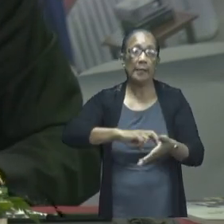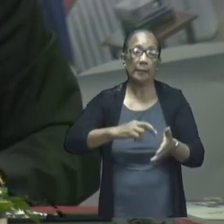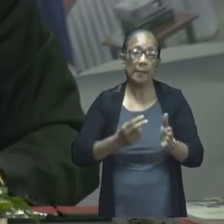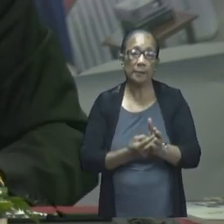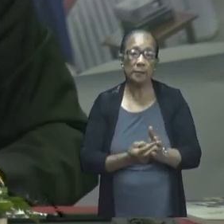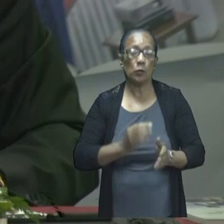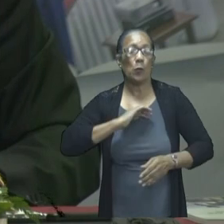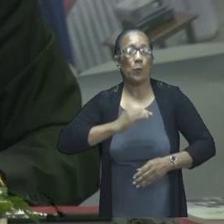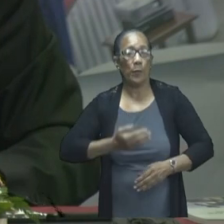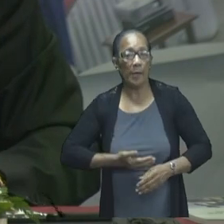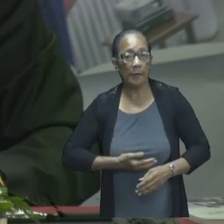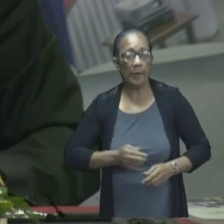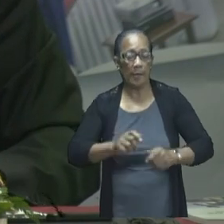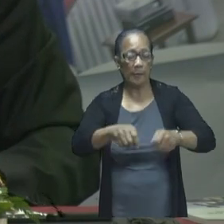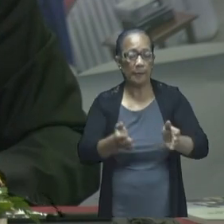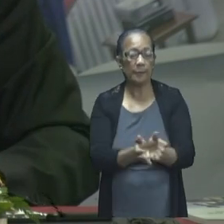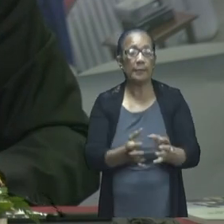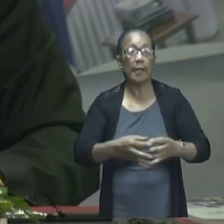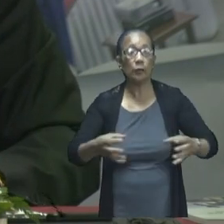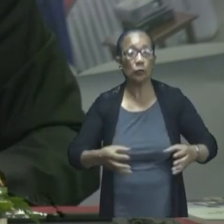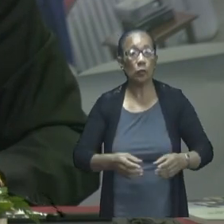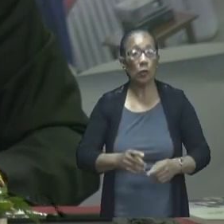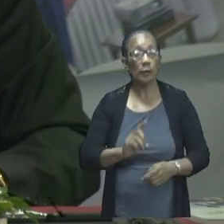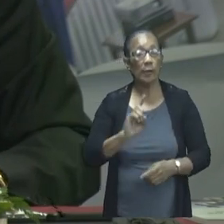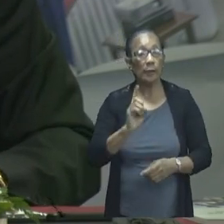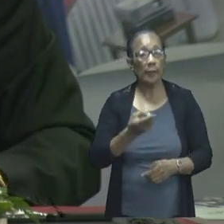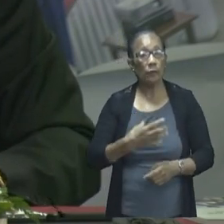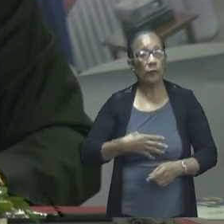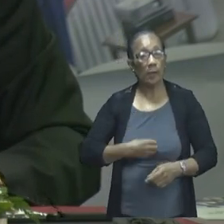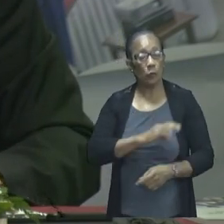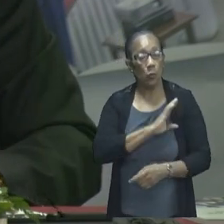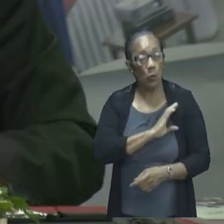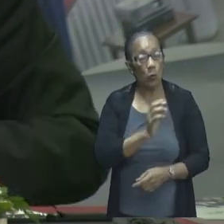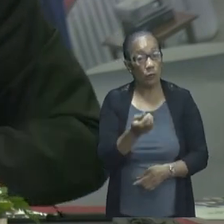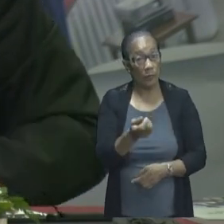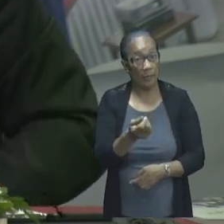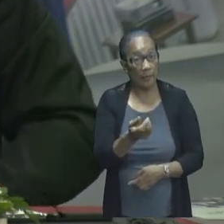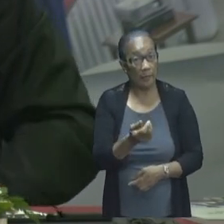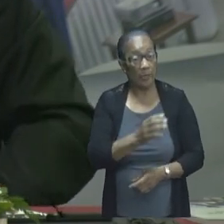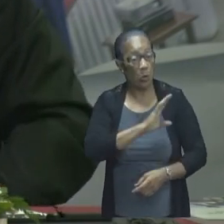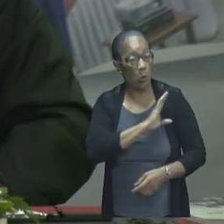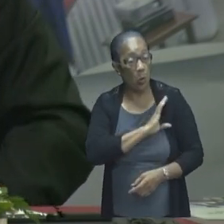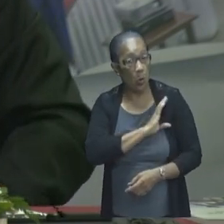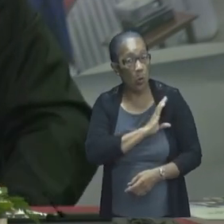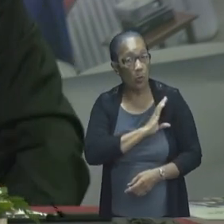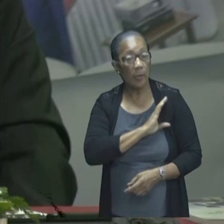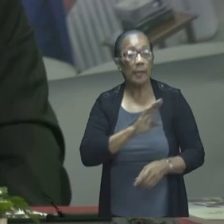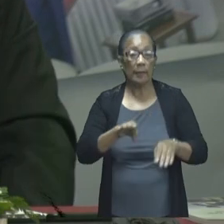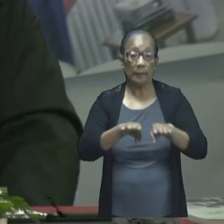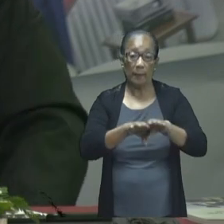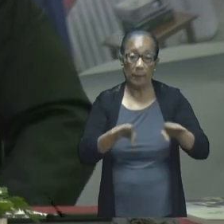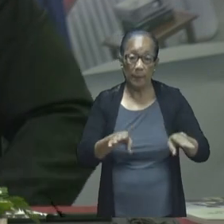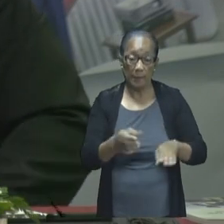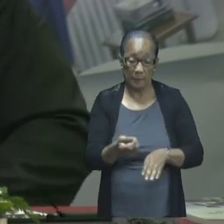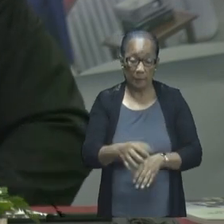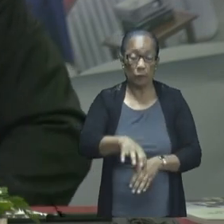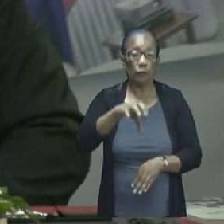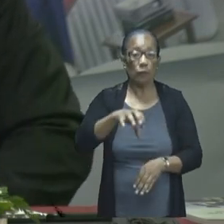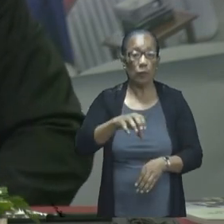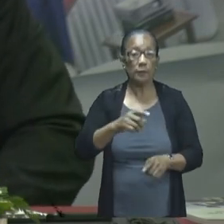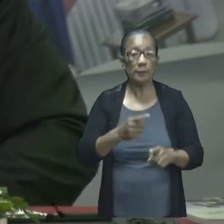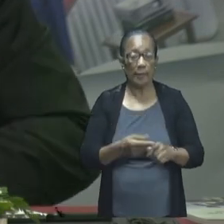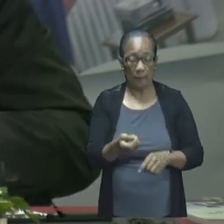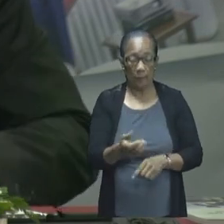particuliere sector daarvoor hebben voldoende financiële middelen ogen zijn we hebben ook de basic niets terug fonds en